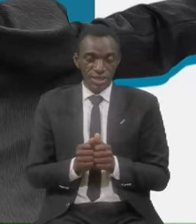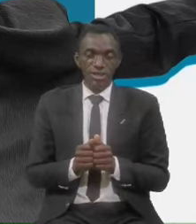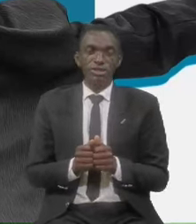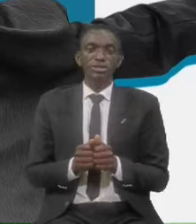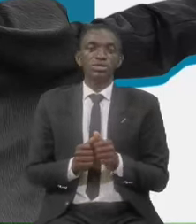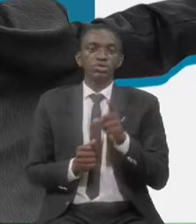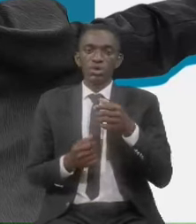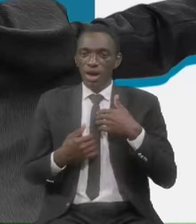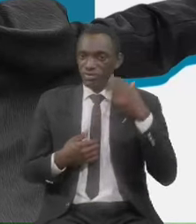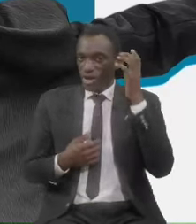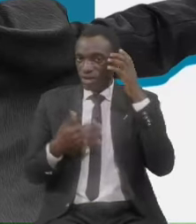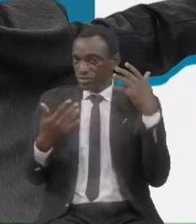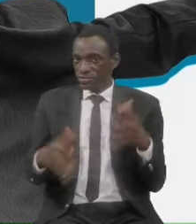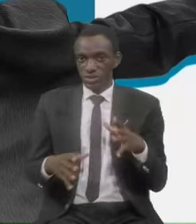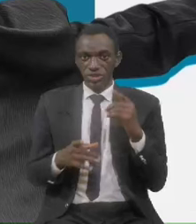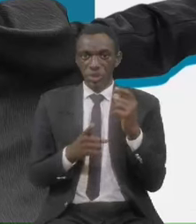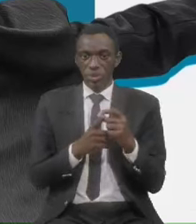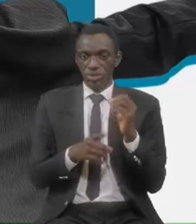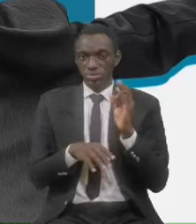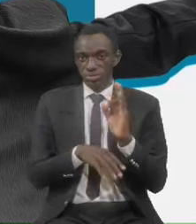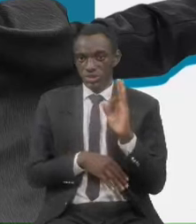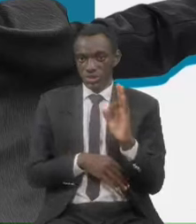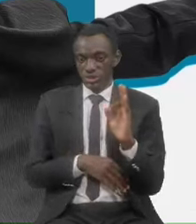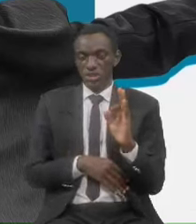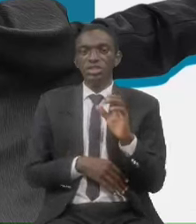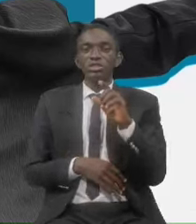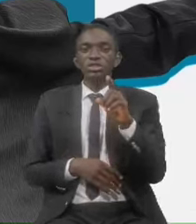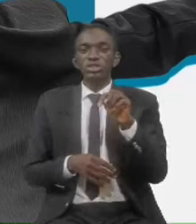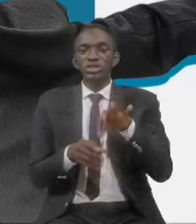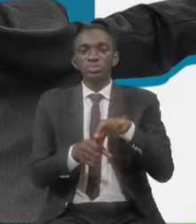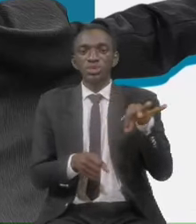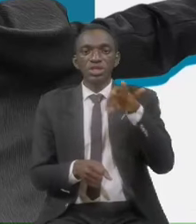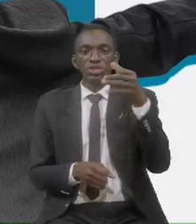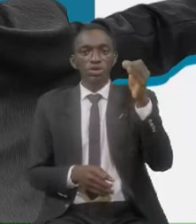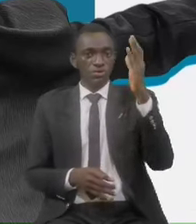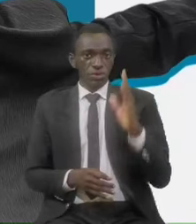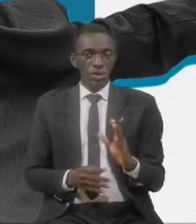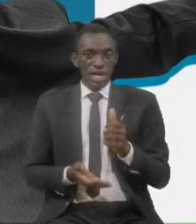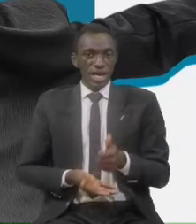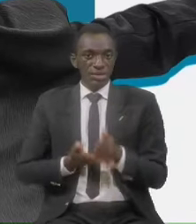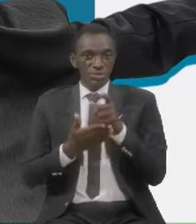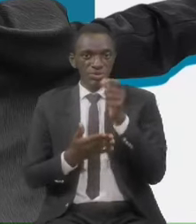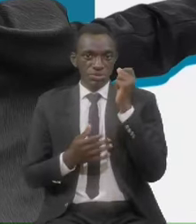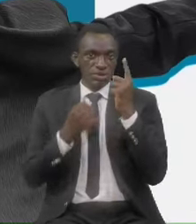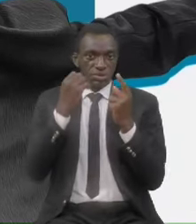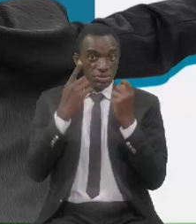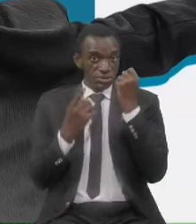vous donneront une fiche à remplir. Bien, ils vous aideront à